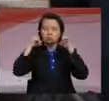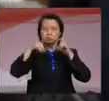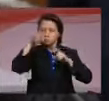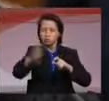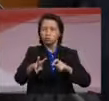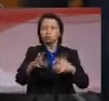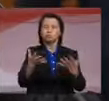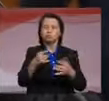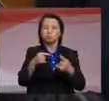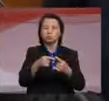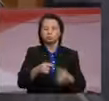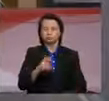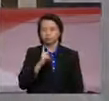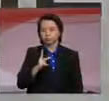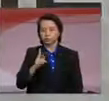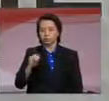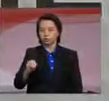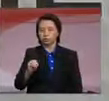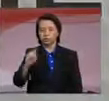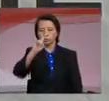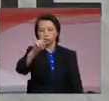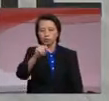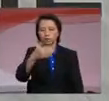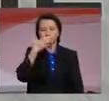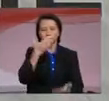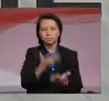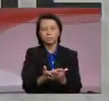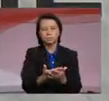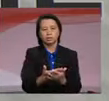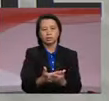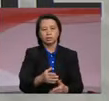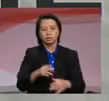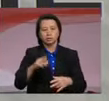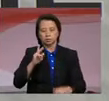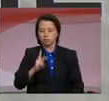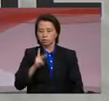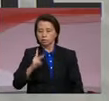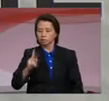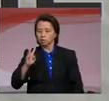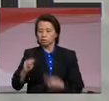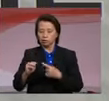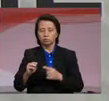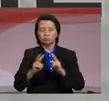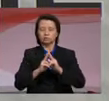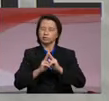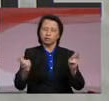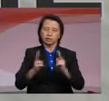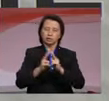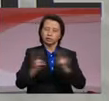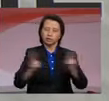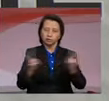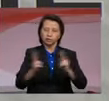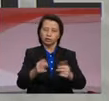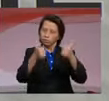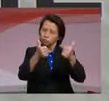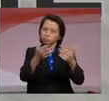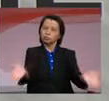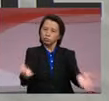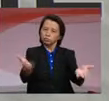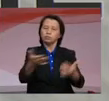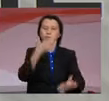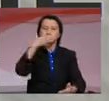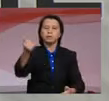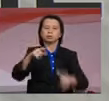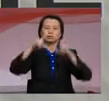pihak Kementerian Kesihatan ini, soalan yang paling bagus sekali, iaitu pihak Kementerian Kesihatan sangat-sangat menggalakkan